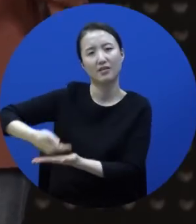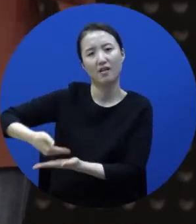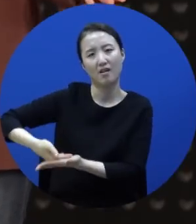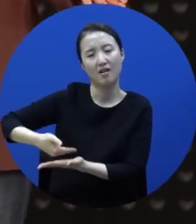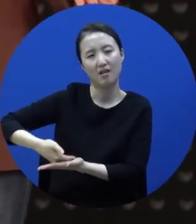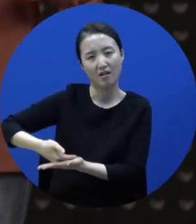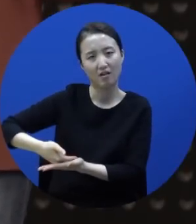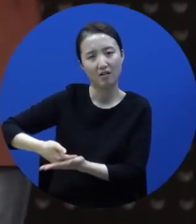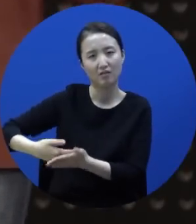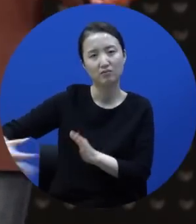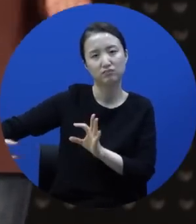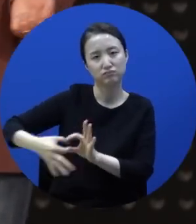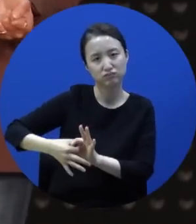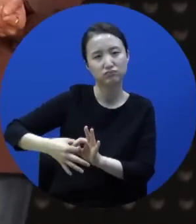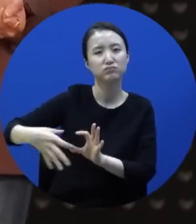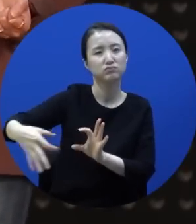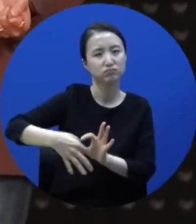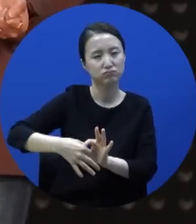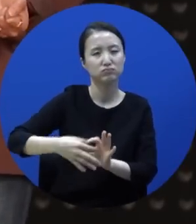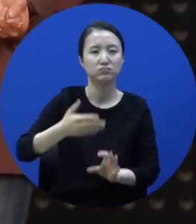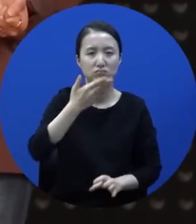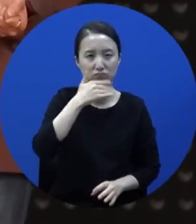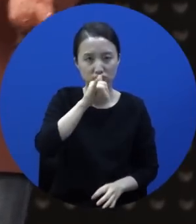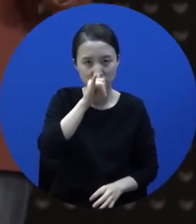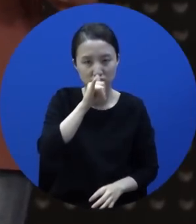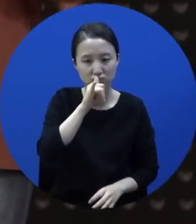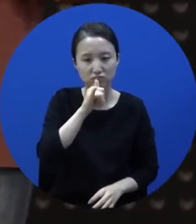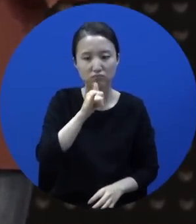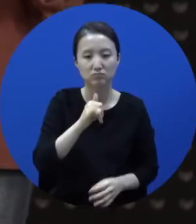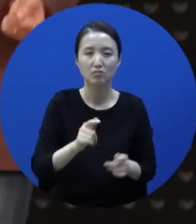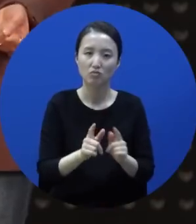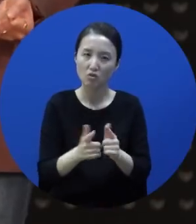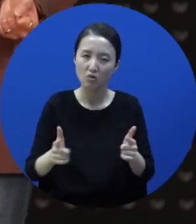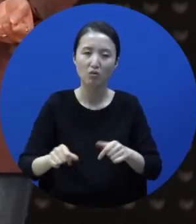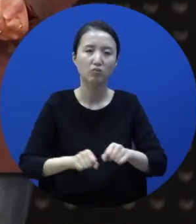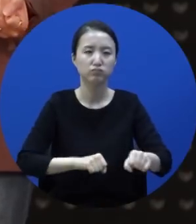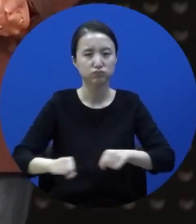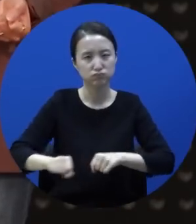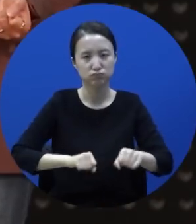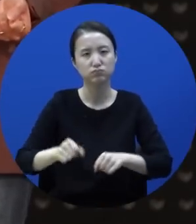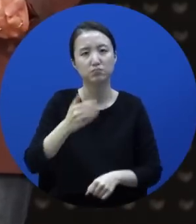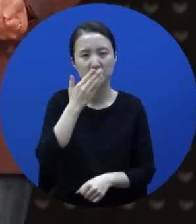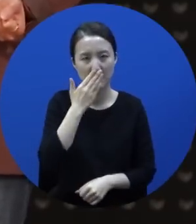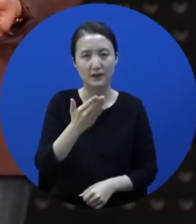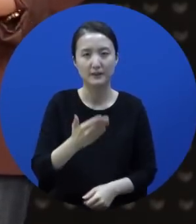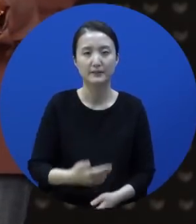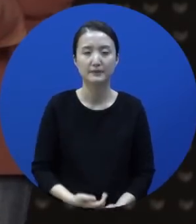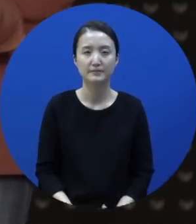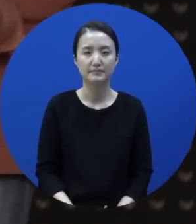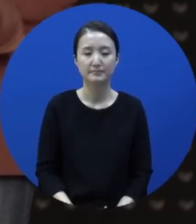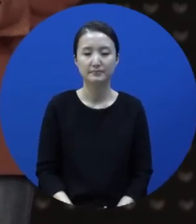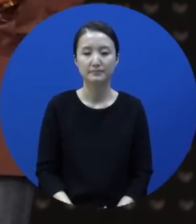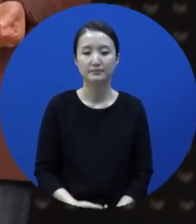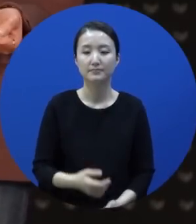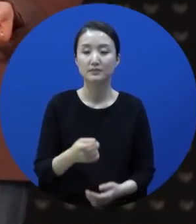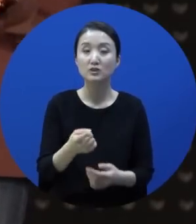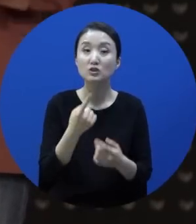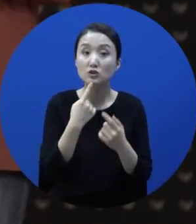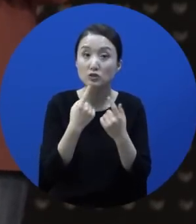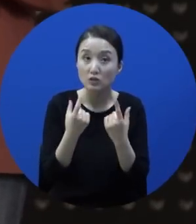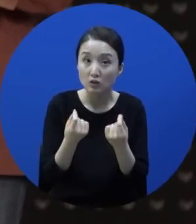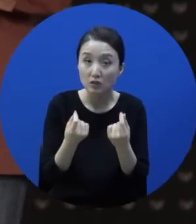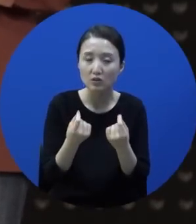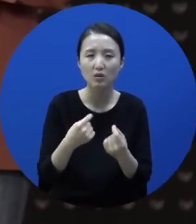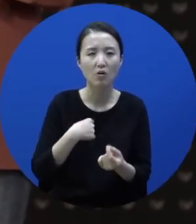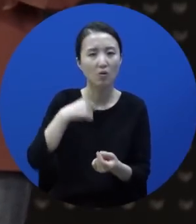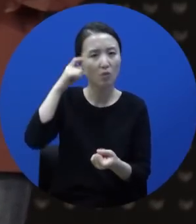리뷰를 좀 써주십시오 라는 일이 들어올 수도 있는 거고요. 다양한 곳으로 진출할 수 있게 되거든요. 네. 그러니까 그런 것처럼